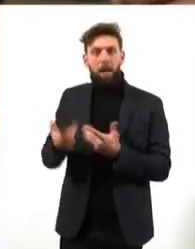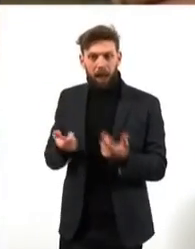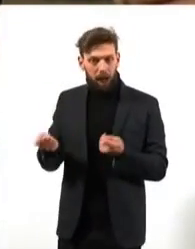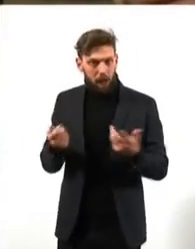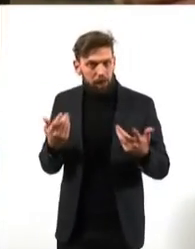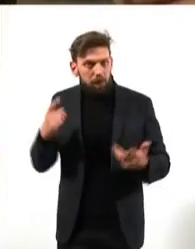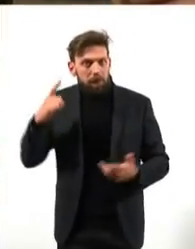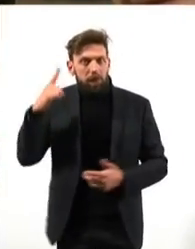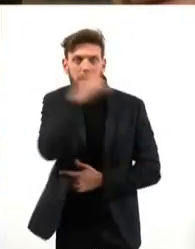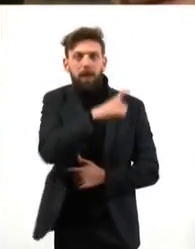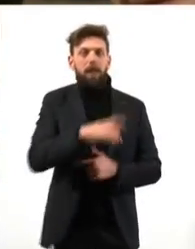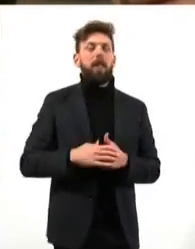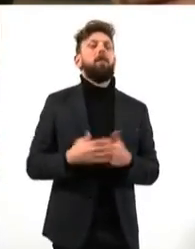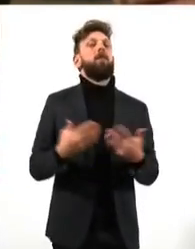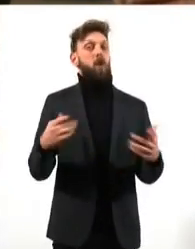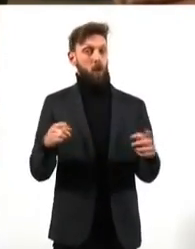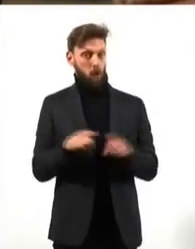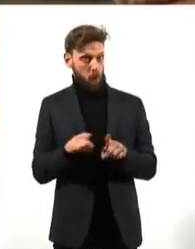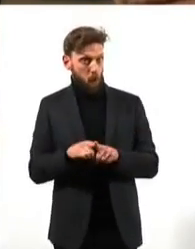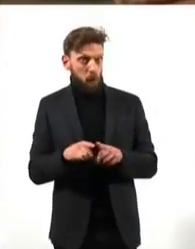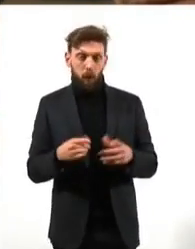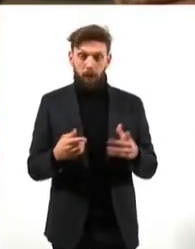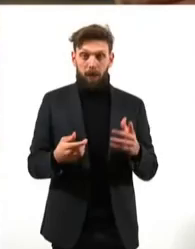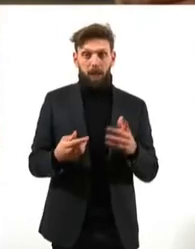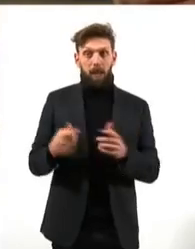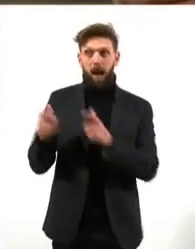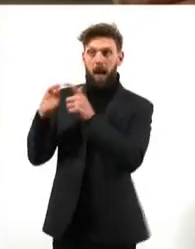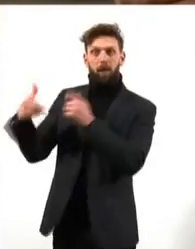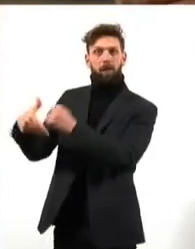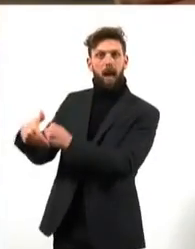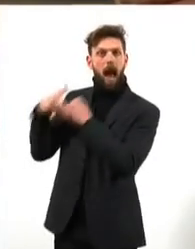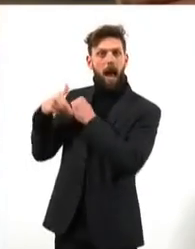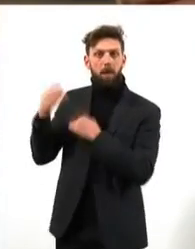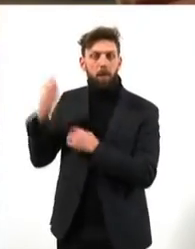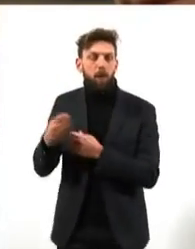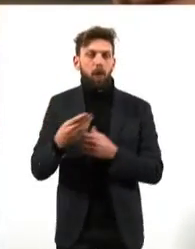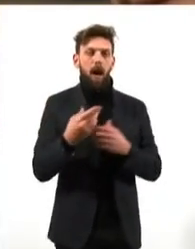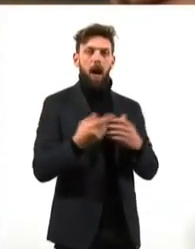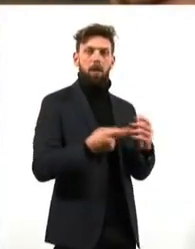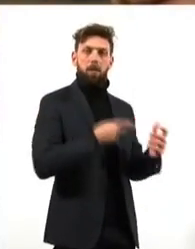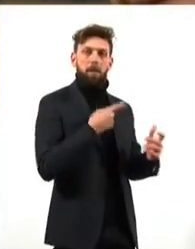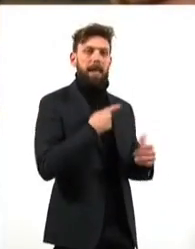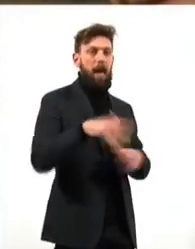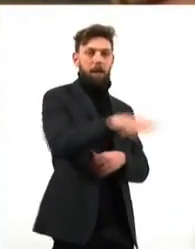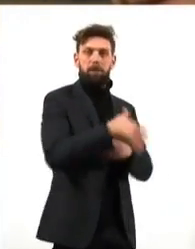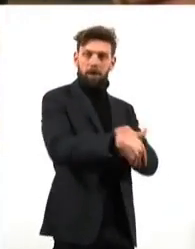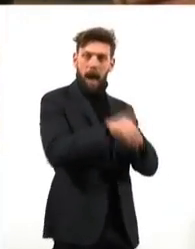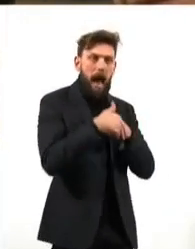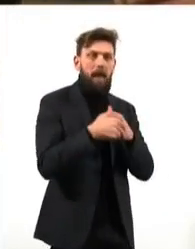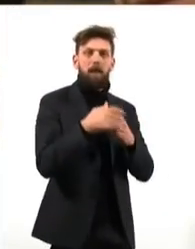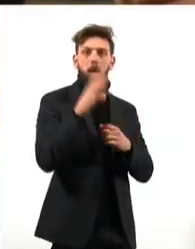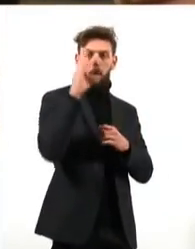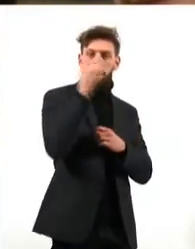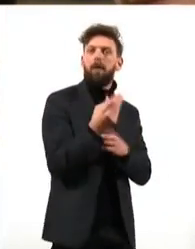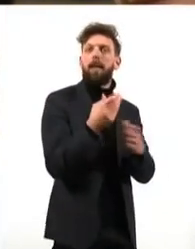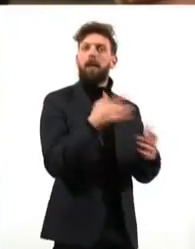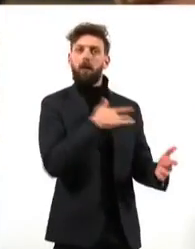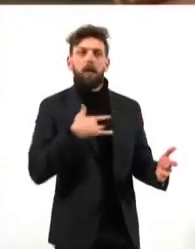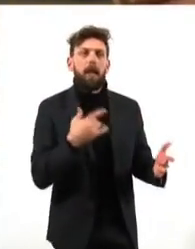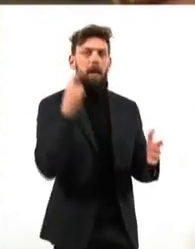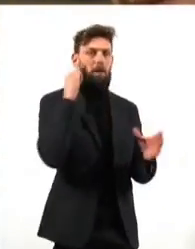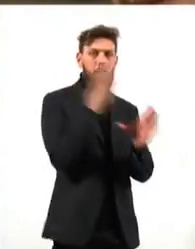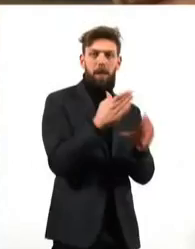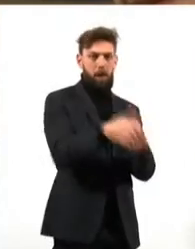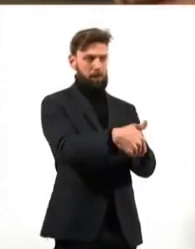Mais il y a aussi besoin d'avoir un appui institutionnel, médical derrière aussi, avec des professionnels de santé, des psychologues. Et notamment, c'est pour ça